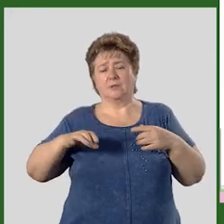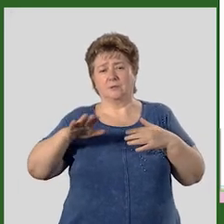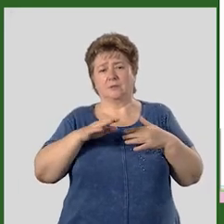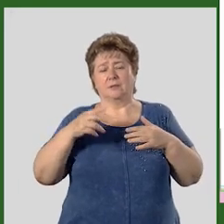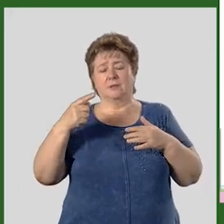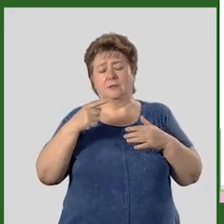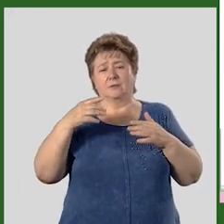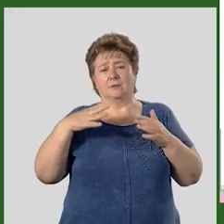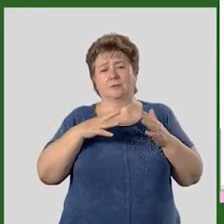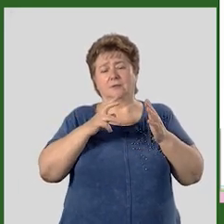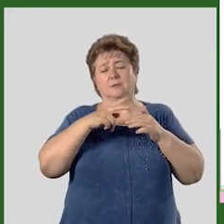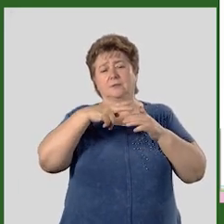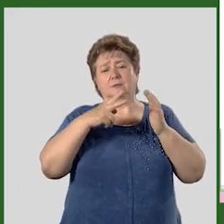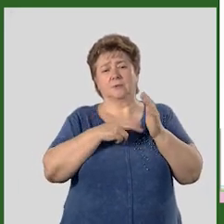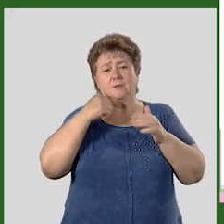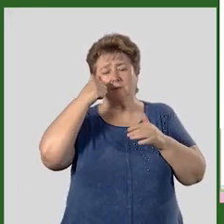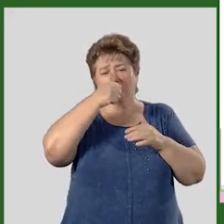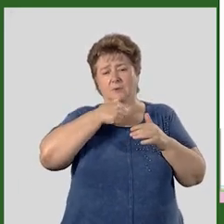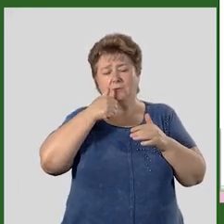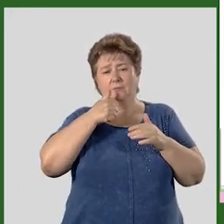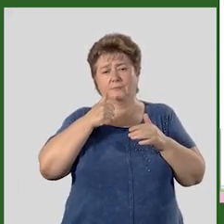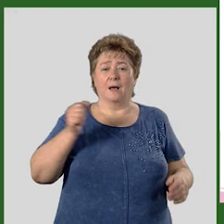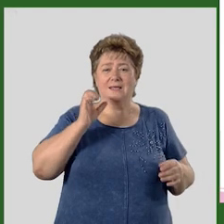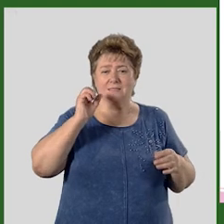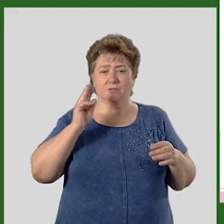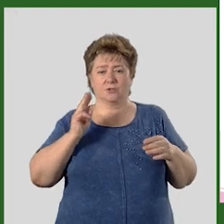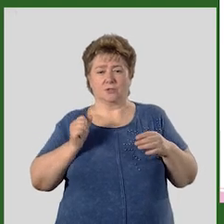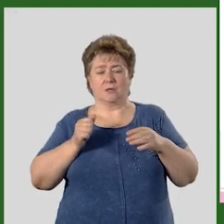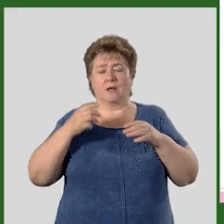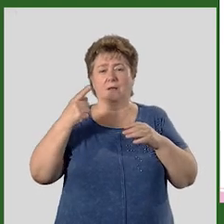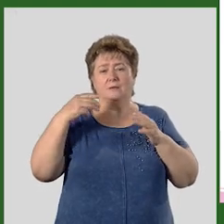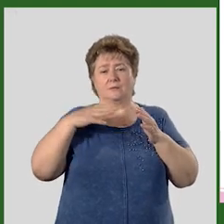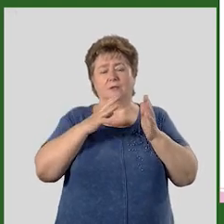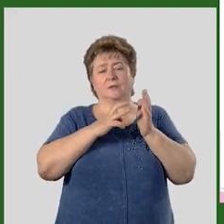в 1917 году, а США в